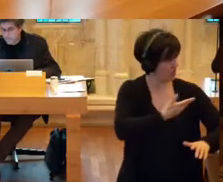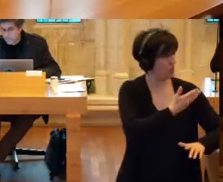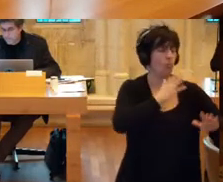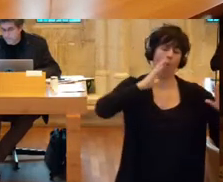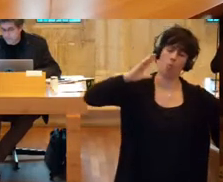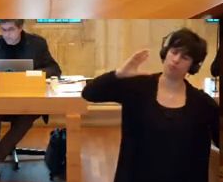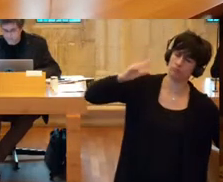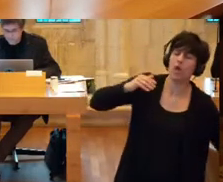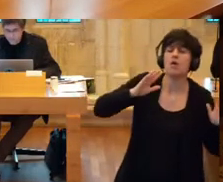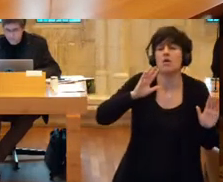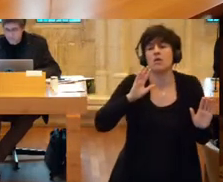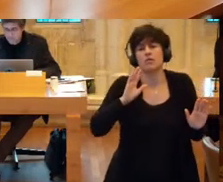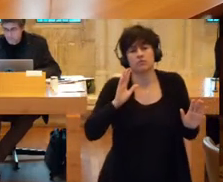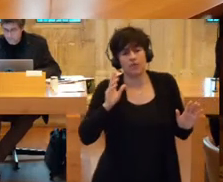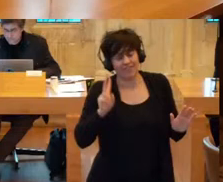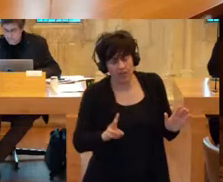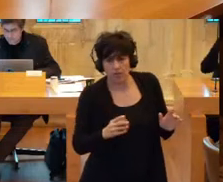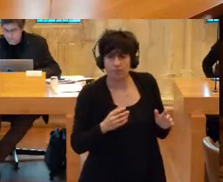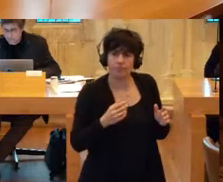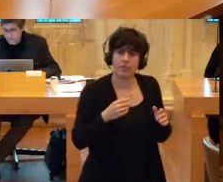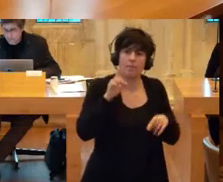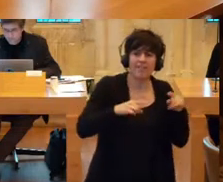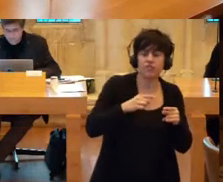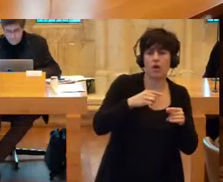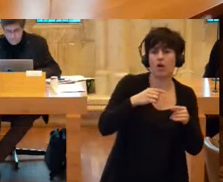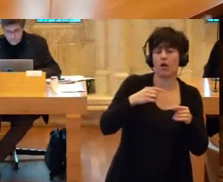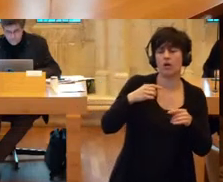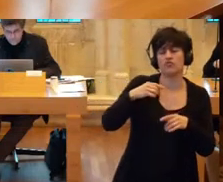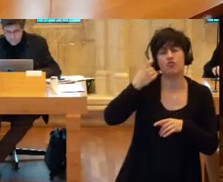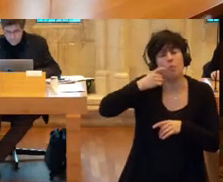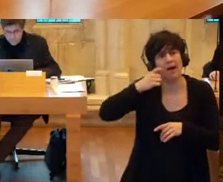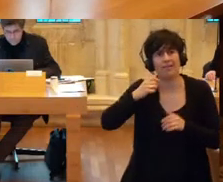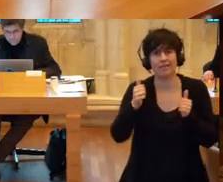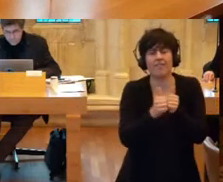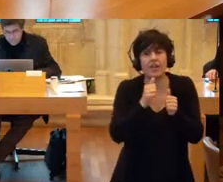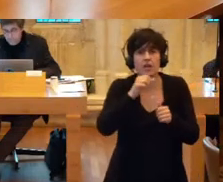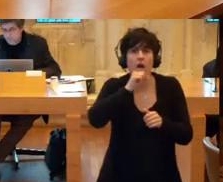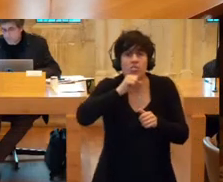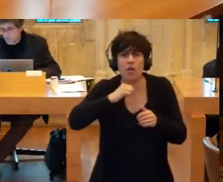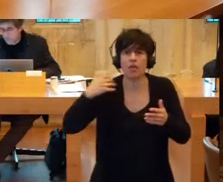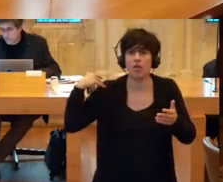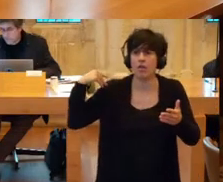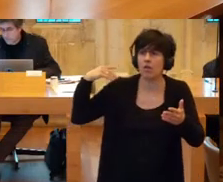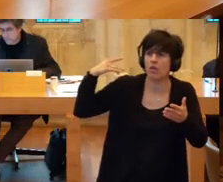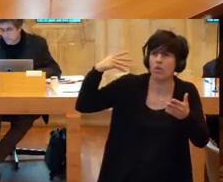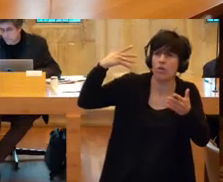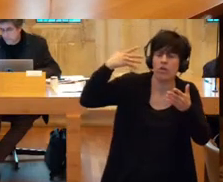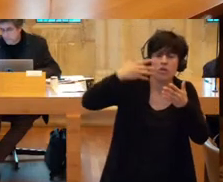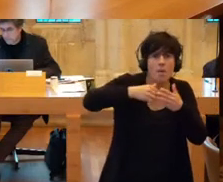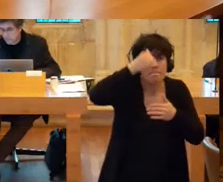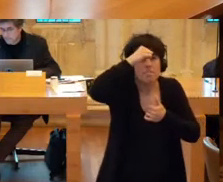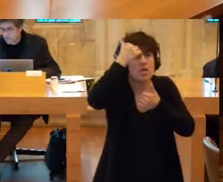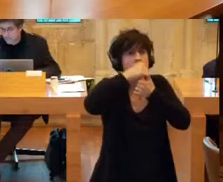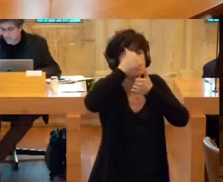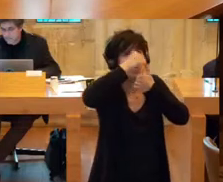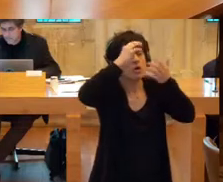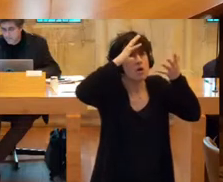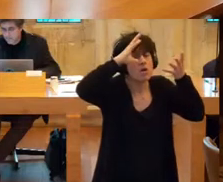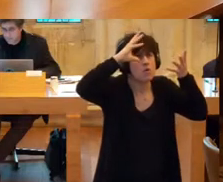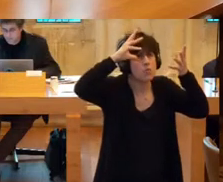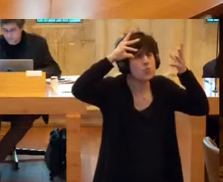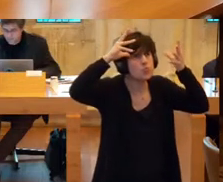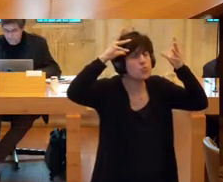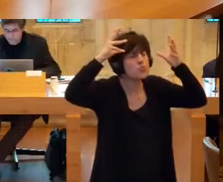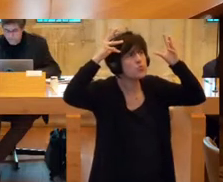années, effectivement, il y a une sorte de déformation de la mémoire, c'est assez marrant. Moi, je pourrais prendre d'autres exemples, mais je vais me